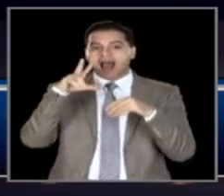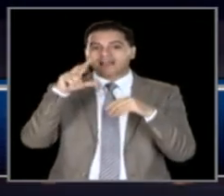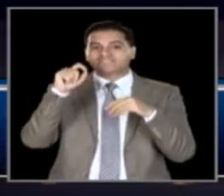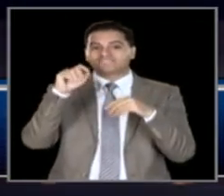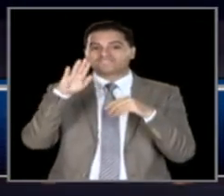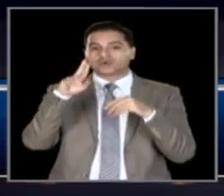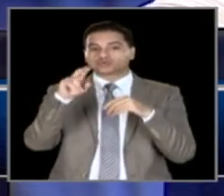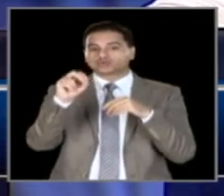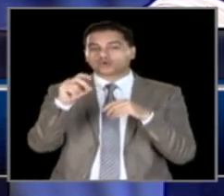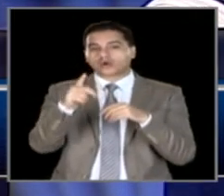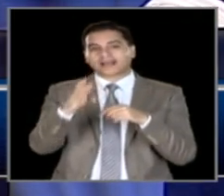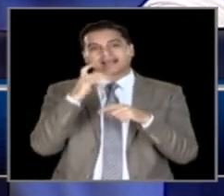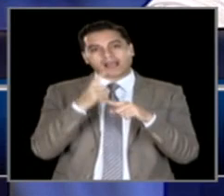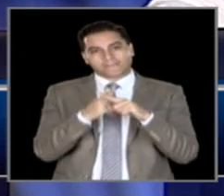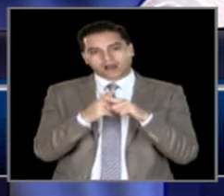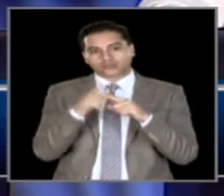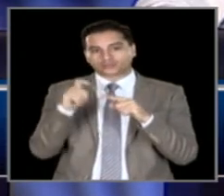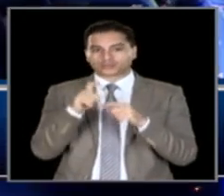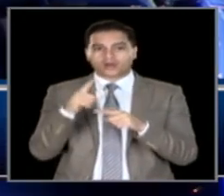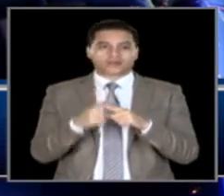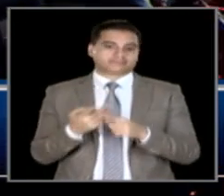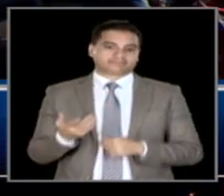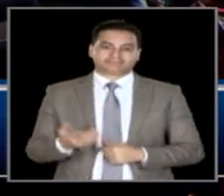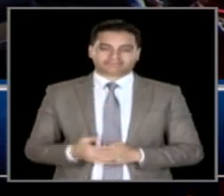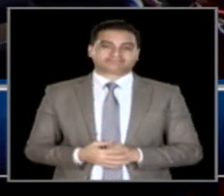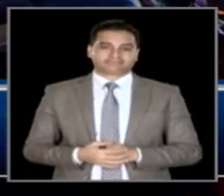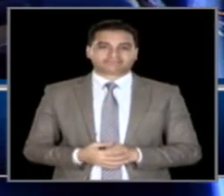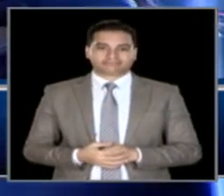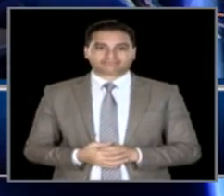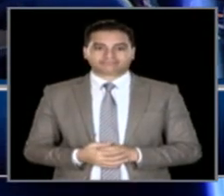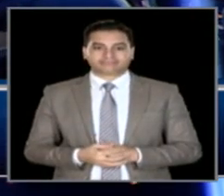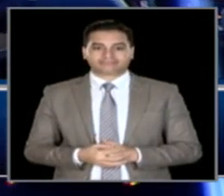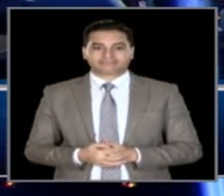مش لسلوى بكر. هارد لك يا جنى، إجابة خاطئة.